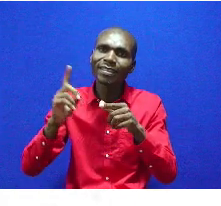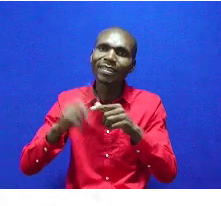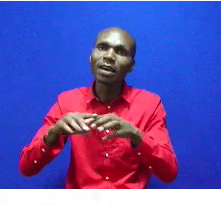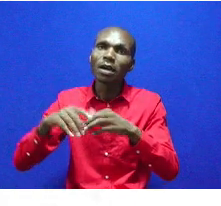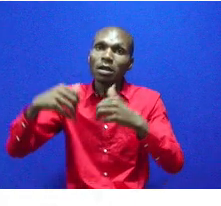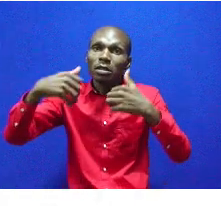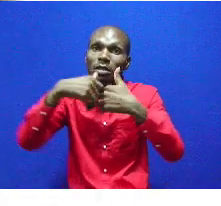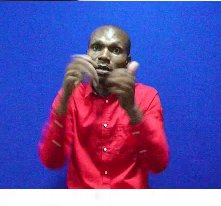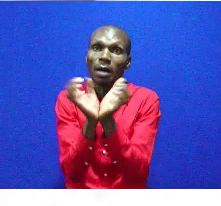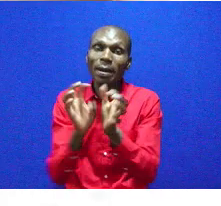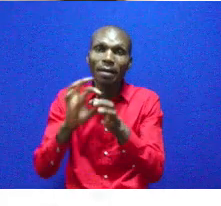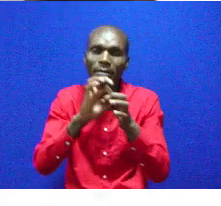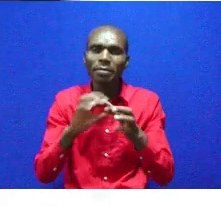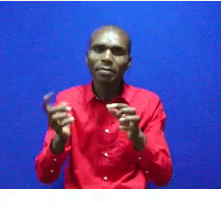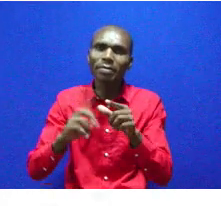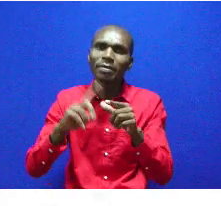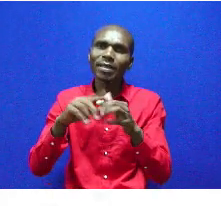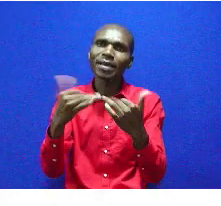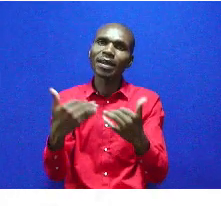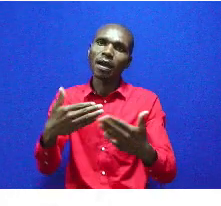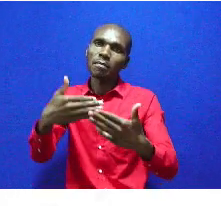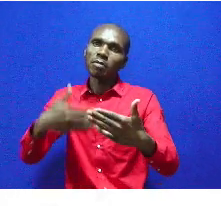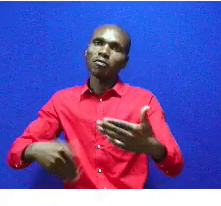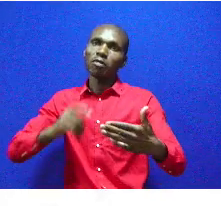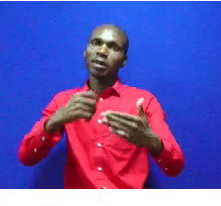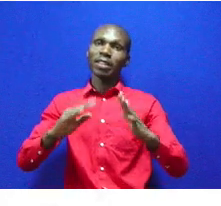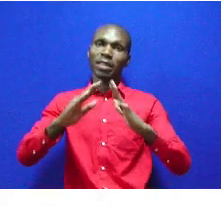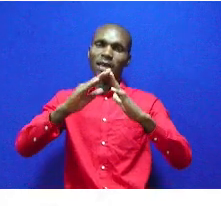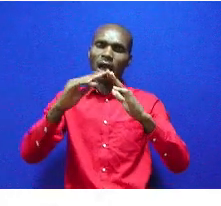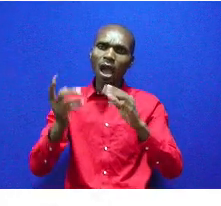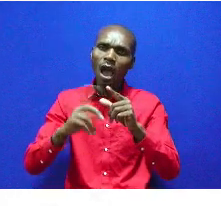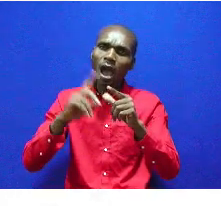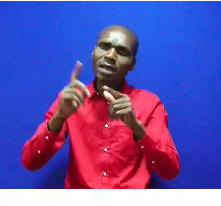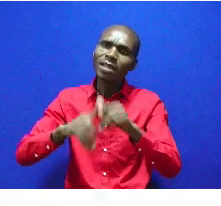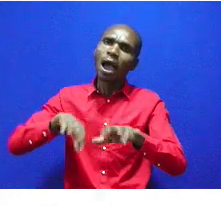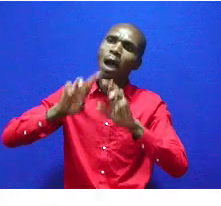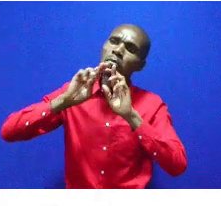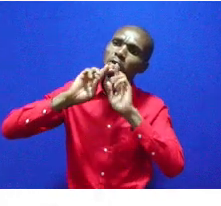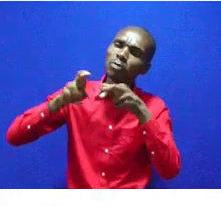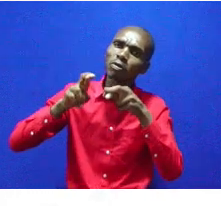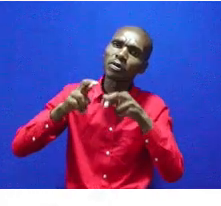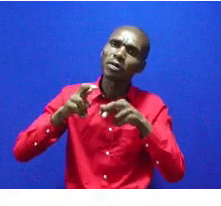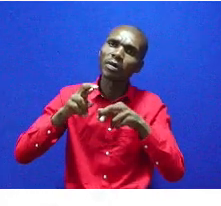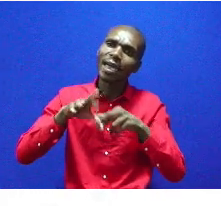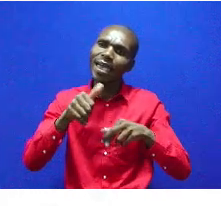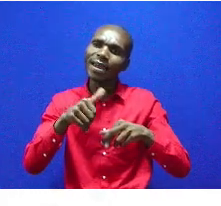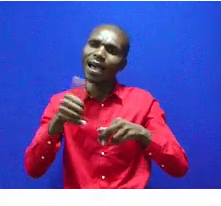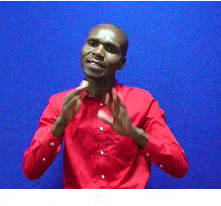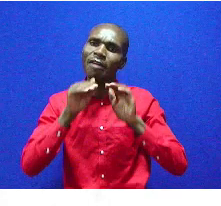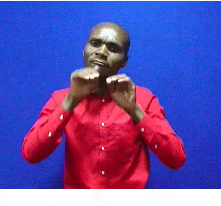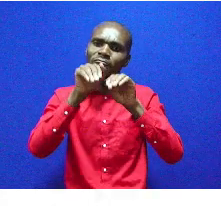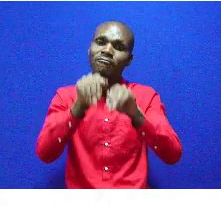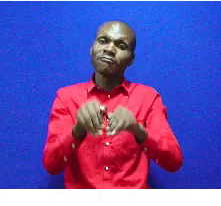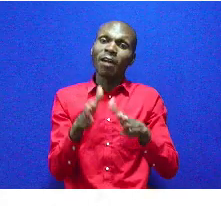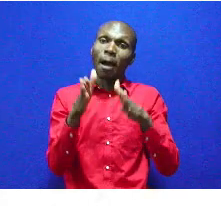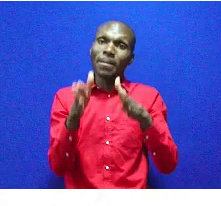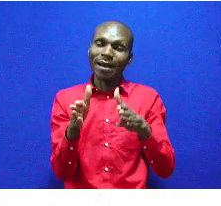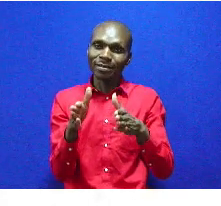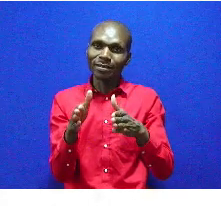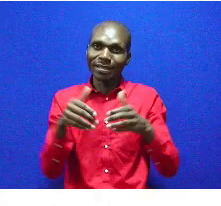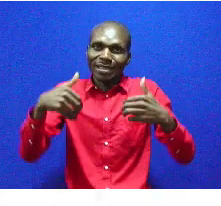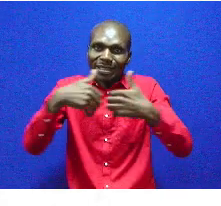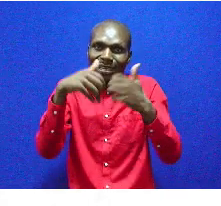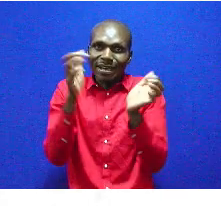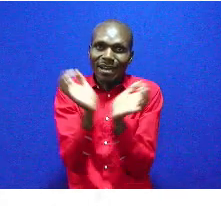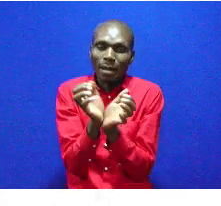bill is now before the house, and I want to tell any farmer, any cooperative